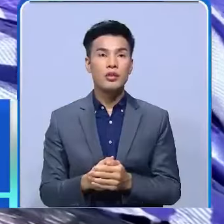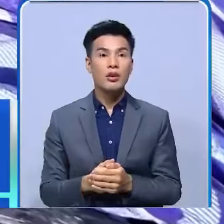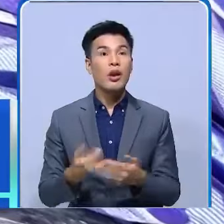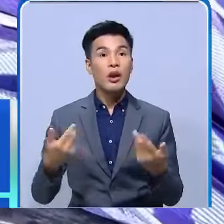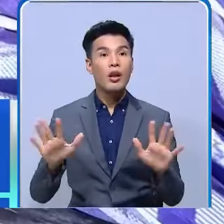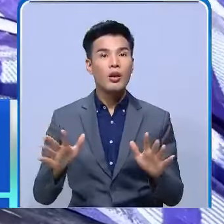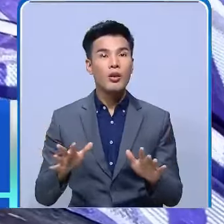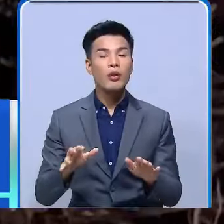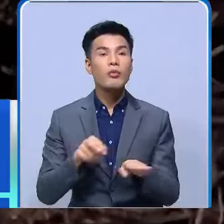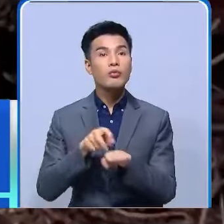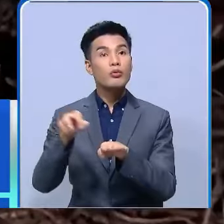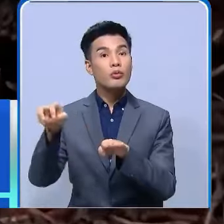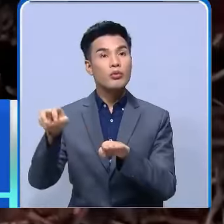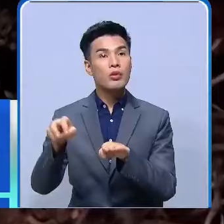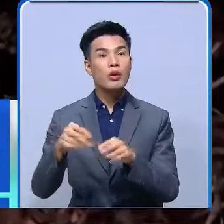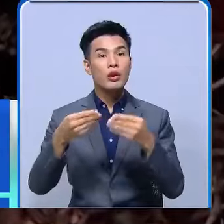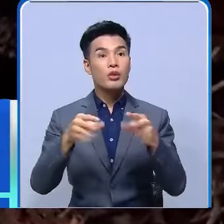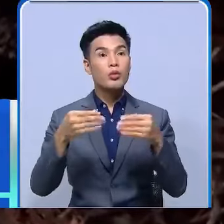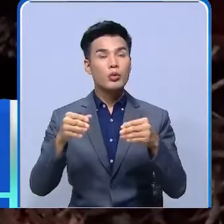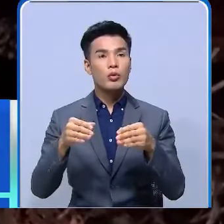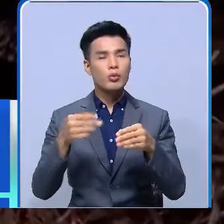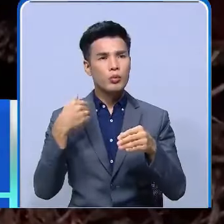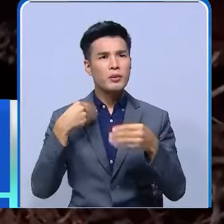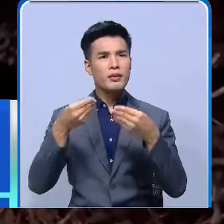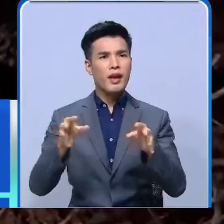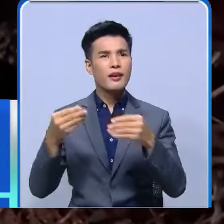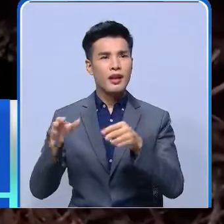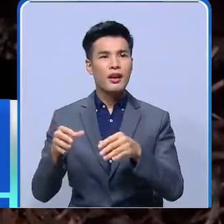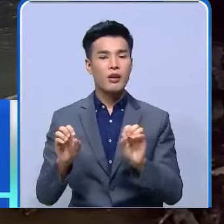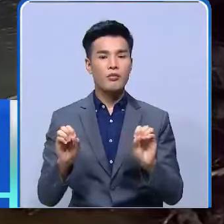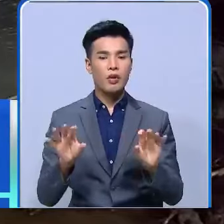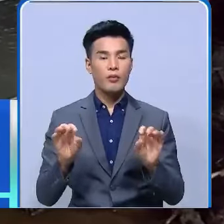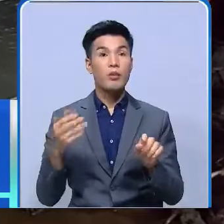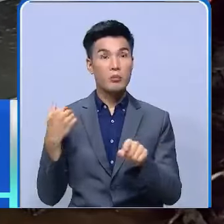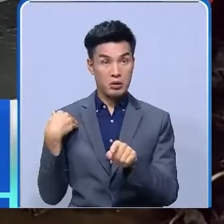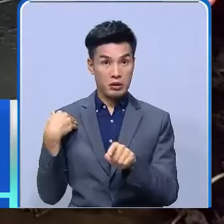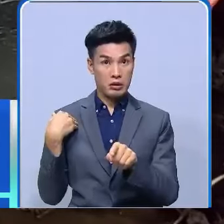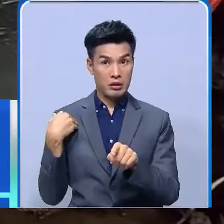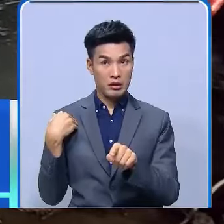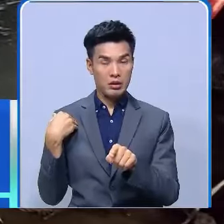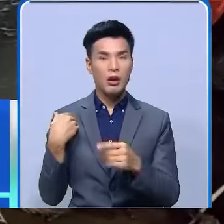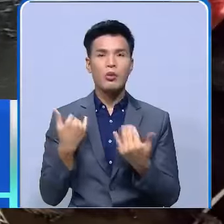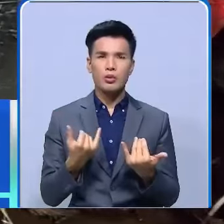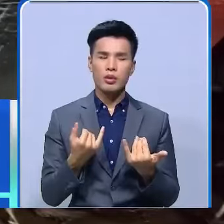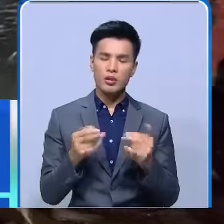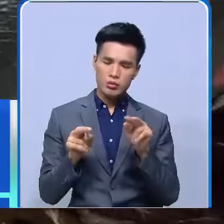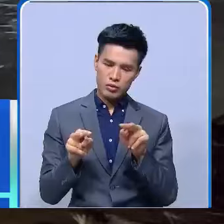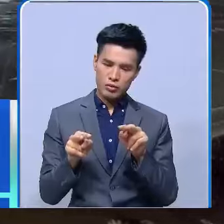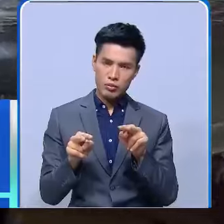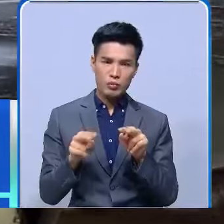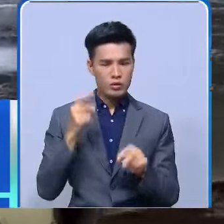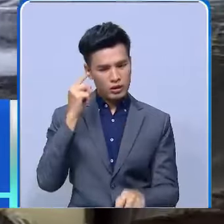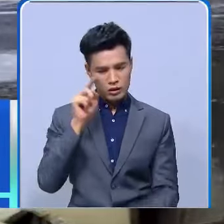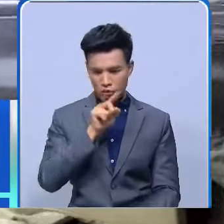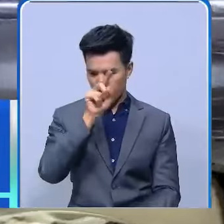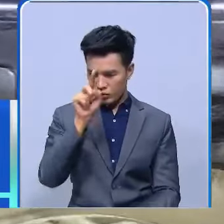แล้วก็ออกมากระจกอะไรก็ดูเหมือนมีรอยแตกเนี่ยไฟยังเปิดอยู่เลยเนี่ยค้างอยู่เนี่ยคราวนี้เขาก็เลยบอกว่าแบบนี้มันดูมี